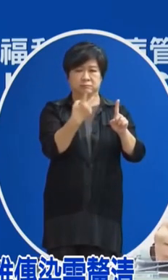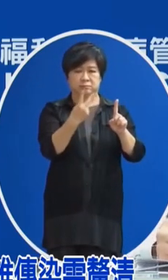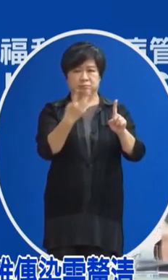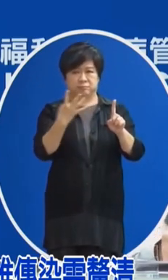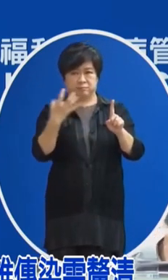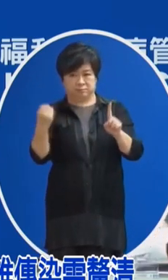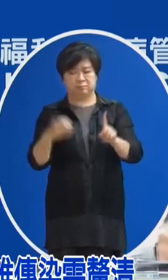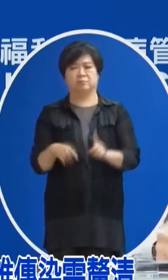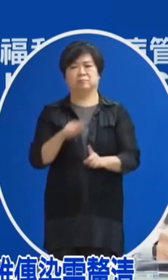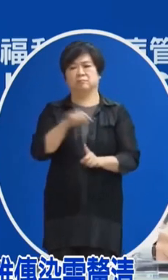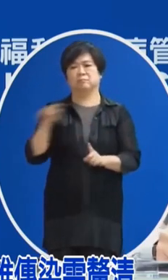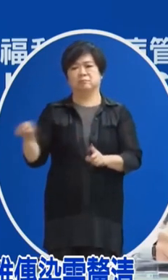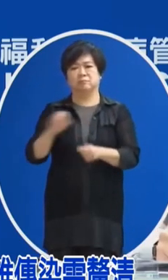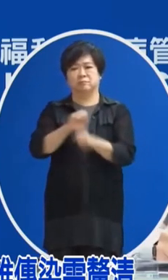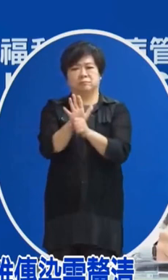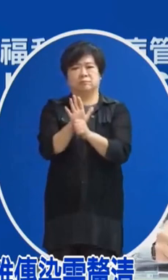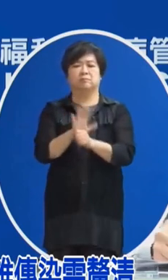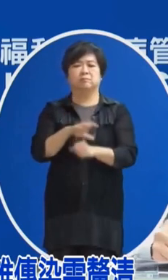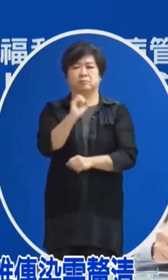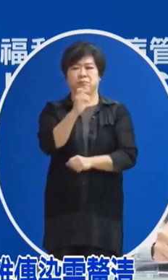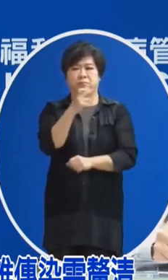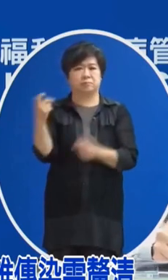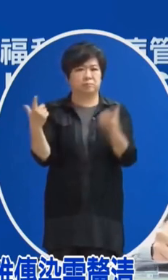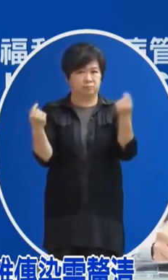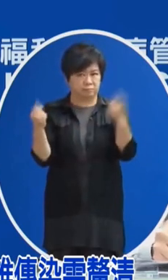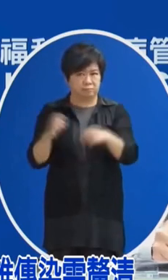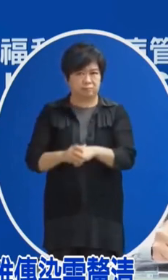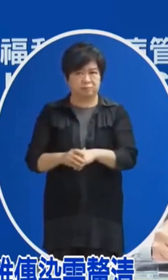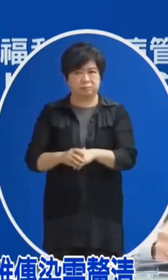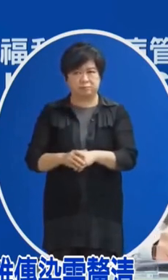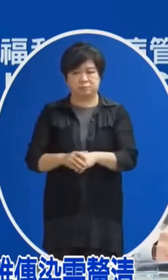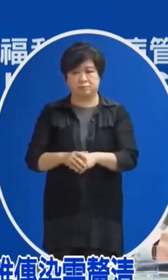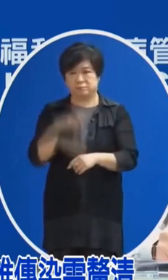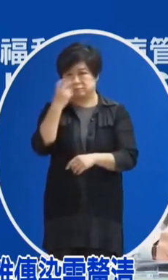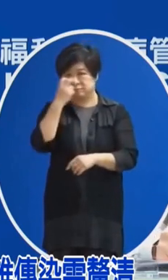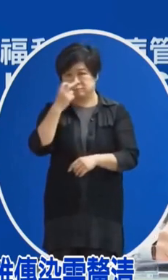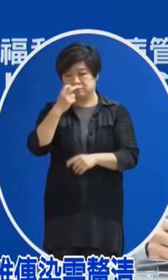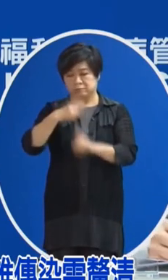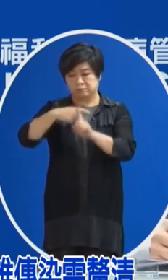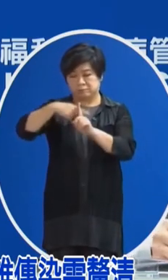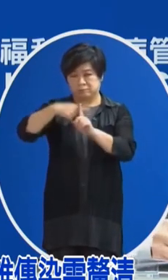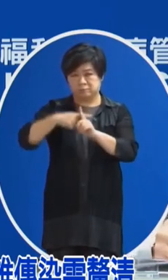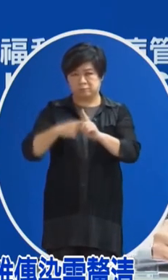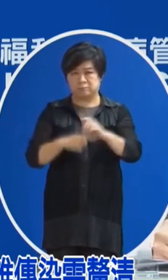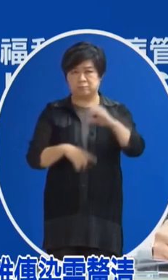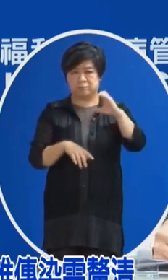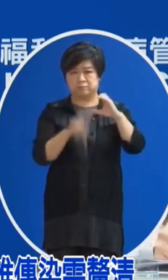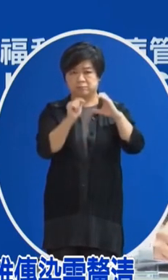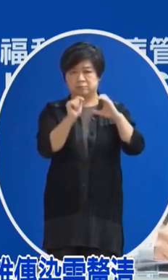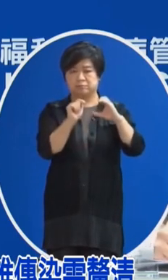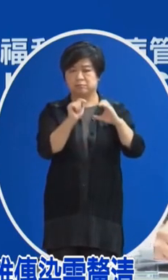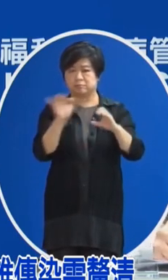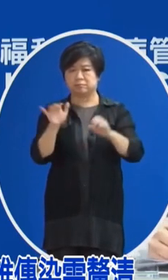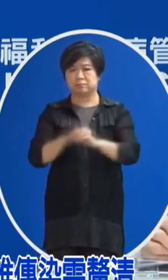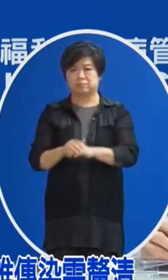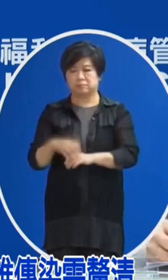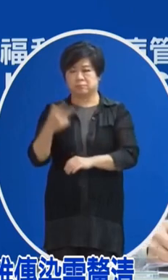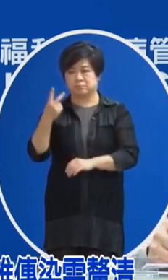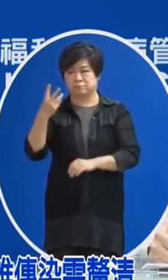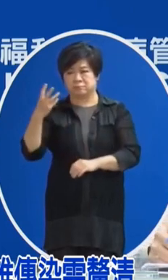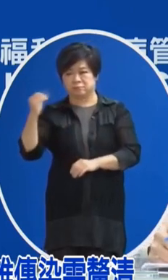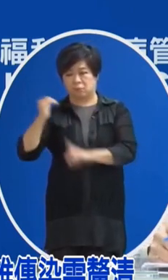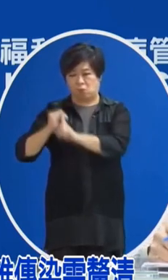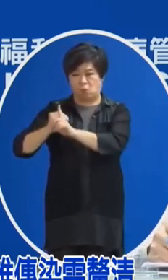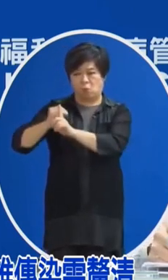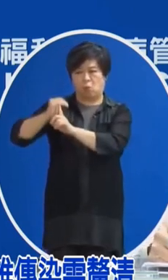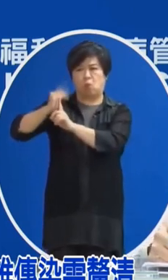CT 值大概在我们在第一天测到第二天也测，哦，那看起来只有17230的 CT 值